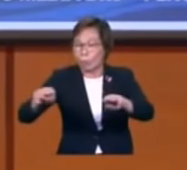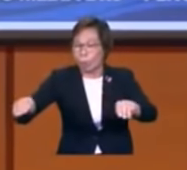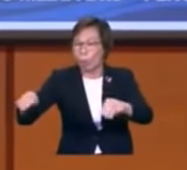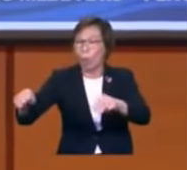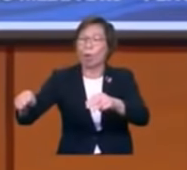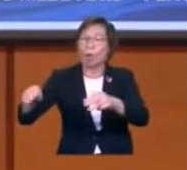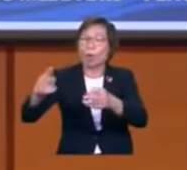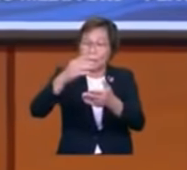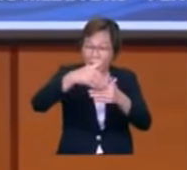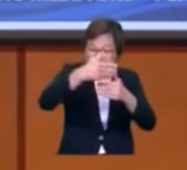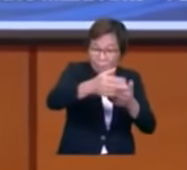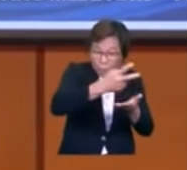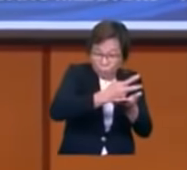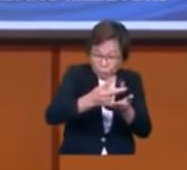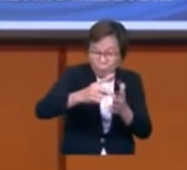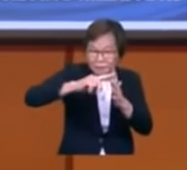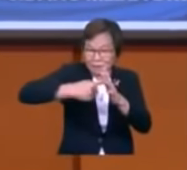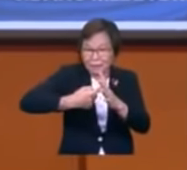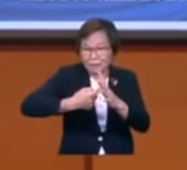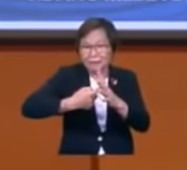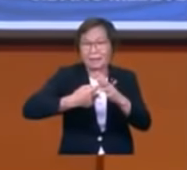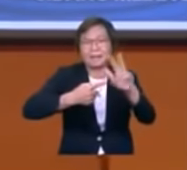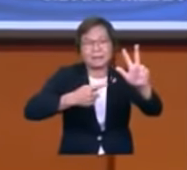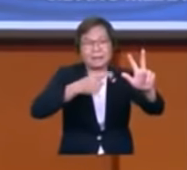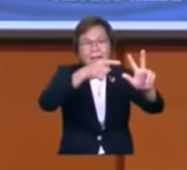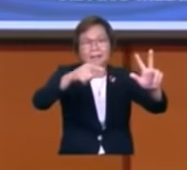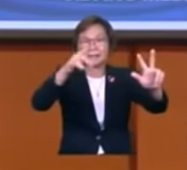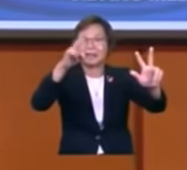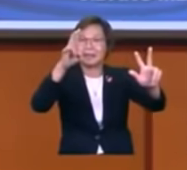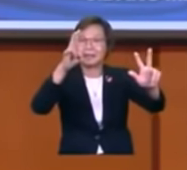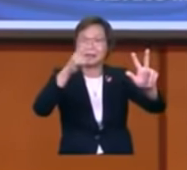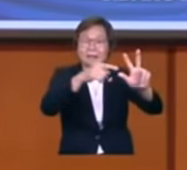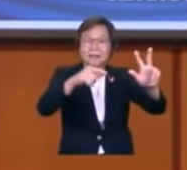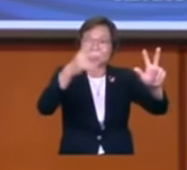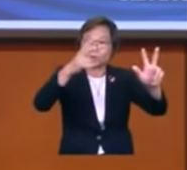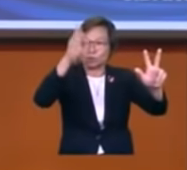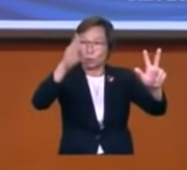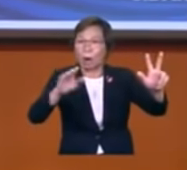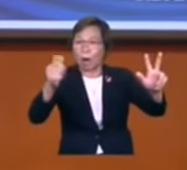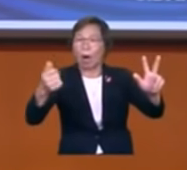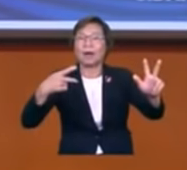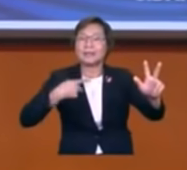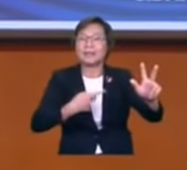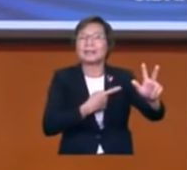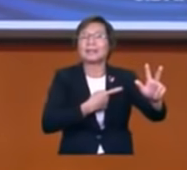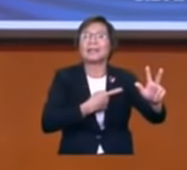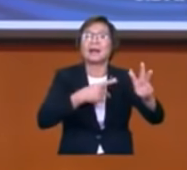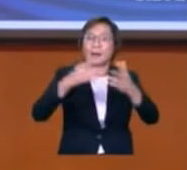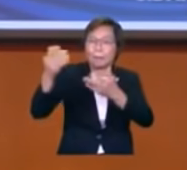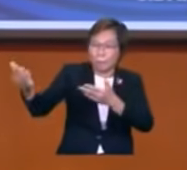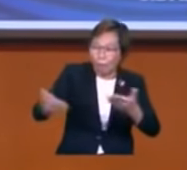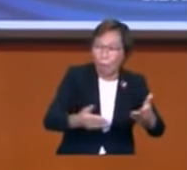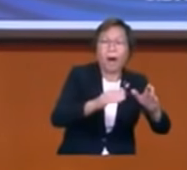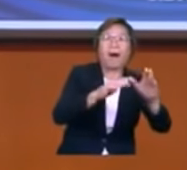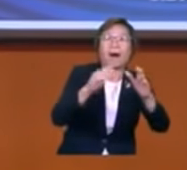lepas dua minggu bermula dari pada 3 hingga 17 lepas blouse ketemu Lebak masuk tingkatan 3 dan